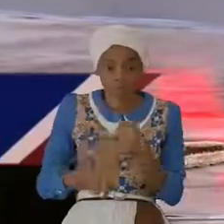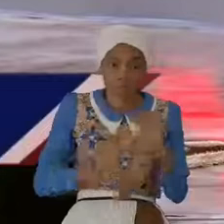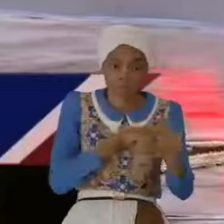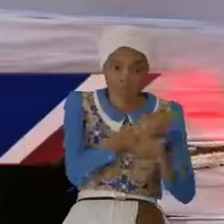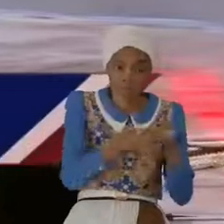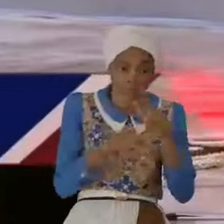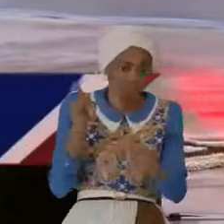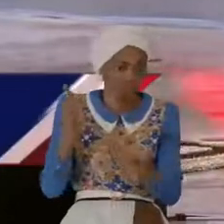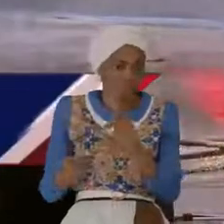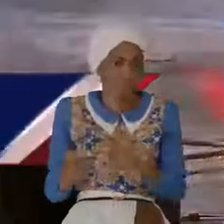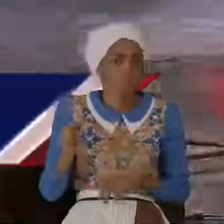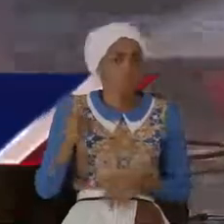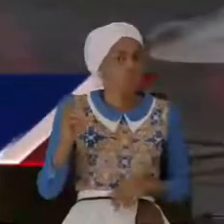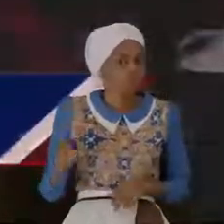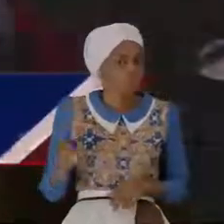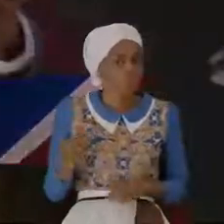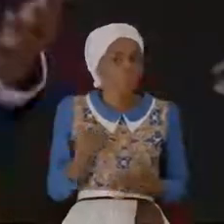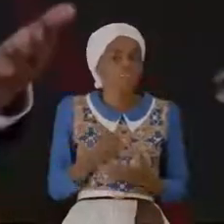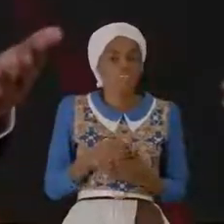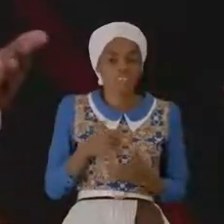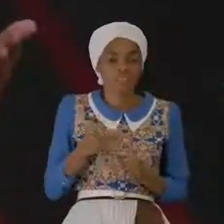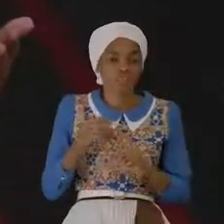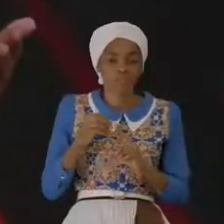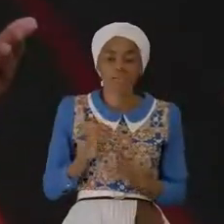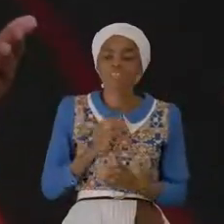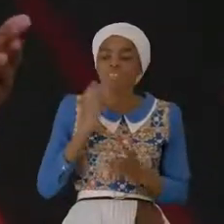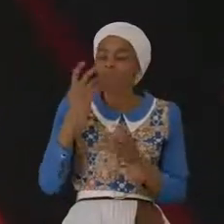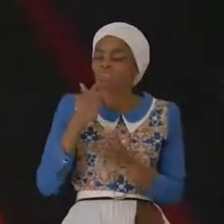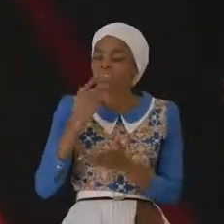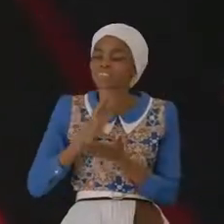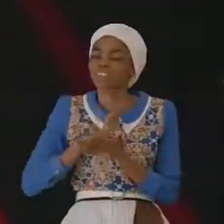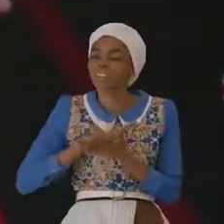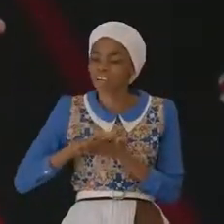séduisent les gens, au lieu de leur parler